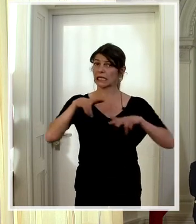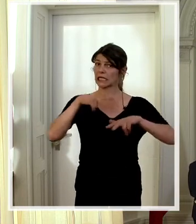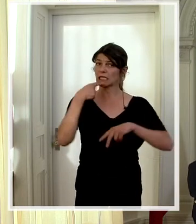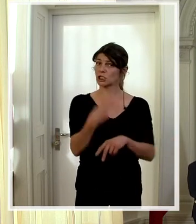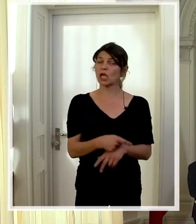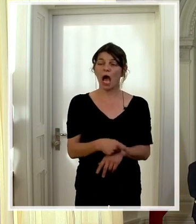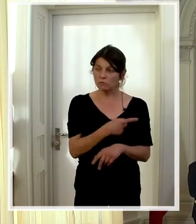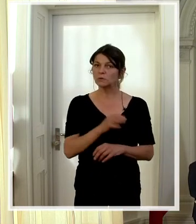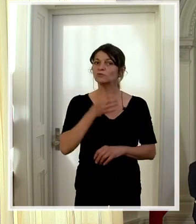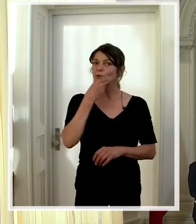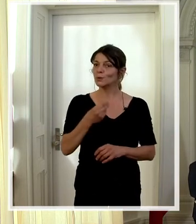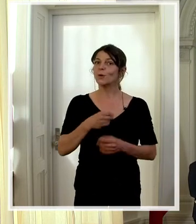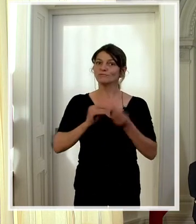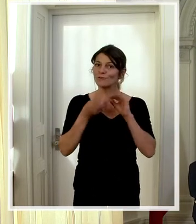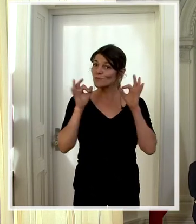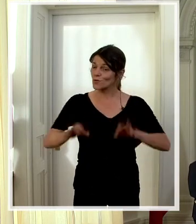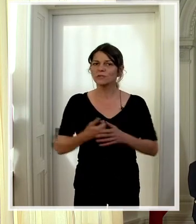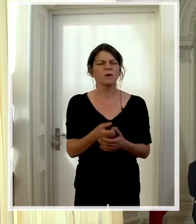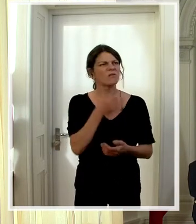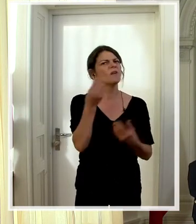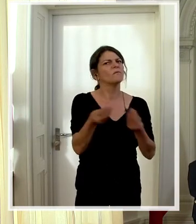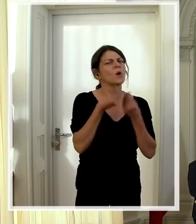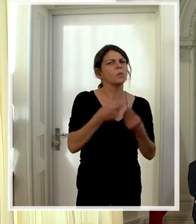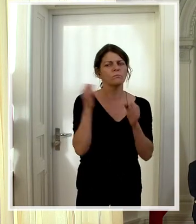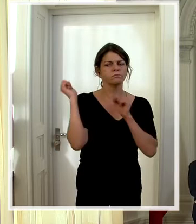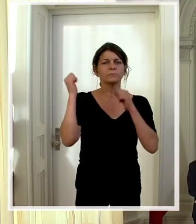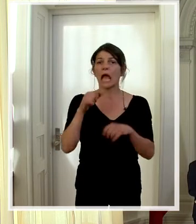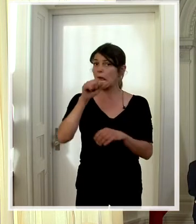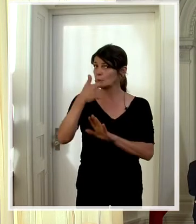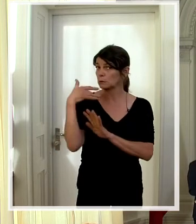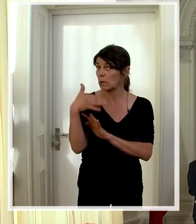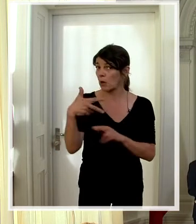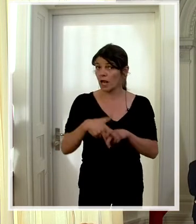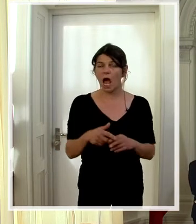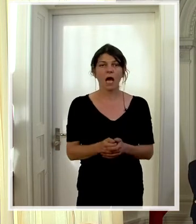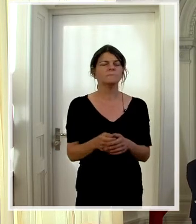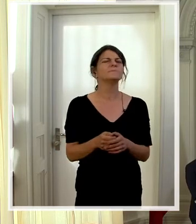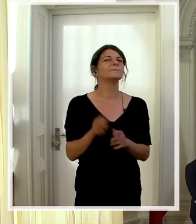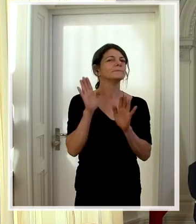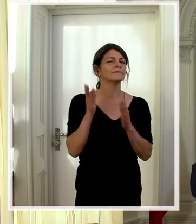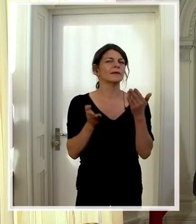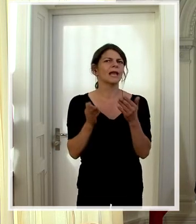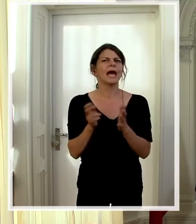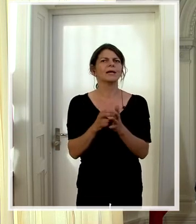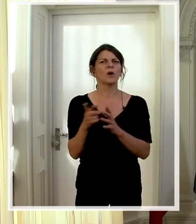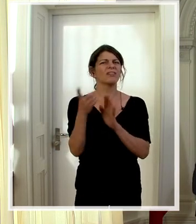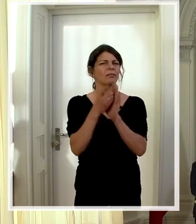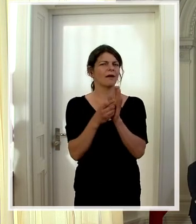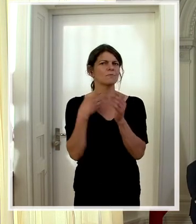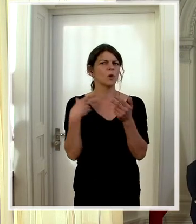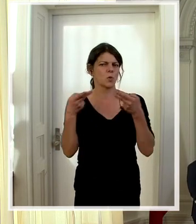ein guter Deal. Daniel Risch, warum ist es ein guter Deal? 71 Millionen Franken. Ja, vielleicht möchte ich noch schnell bei den Daten noch einmal